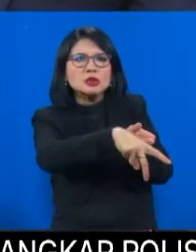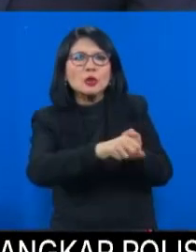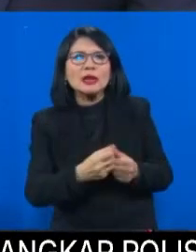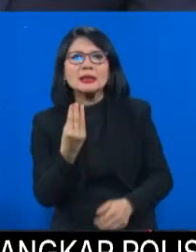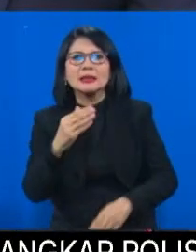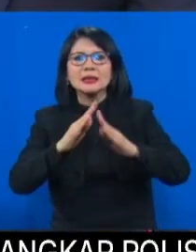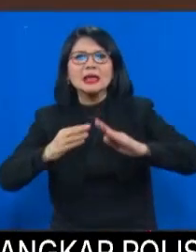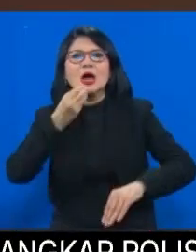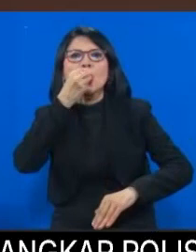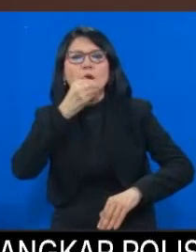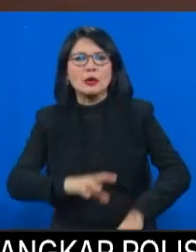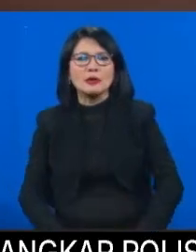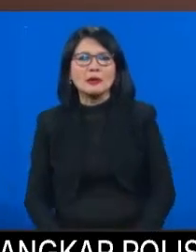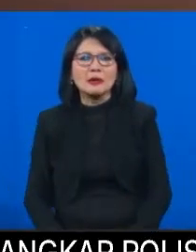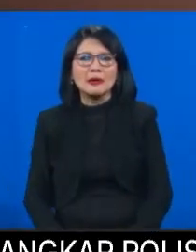ditentukan.